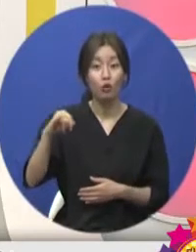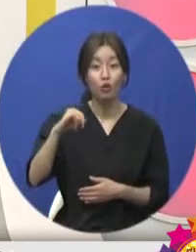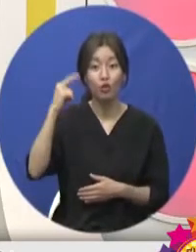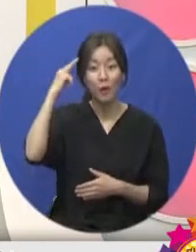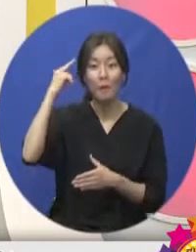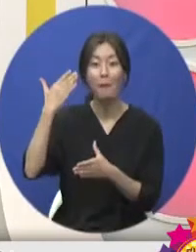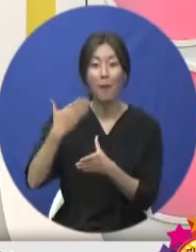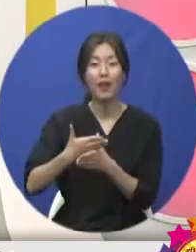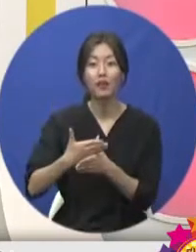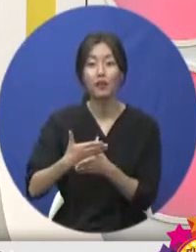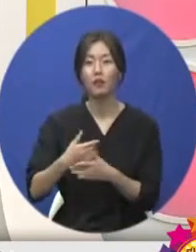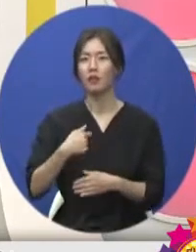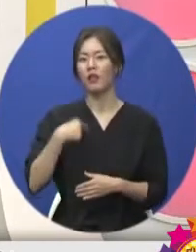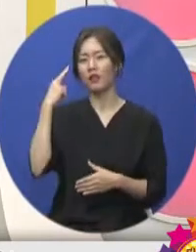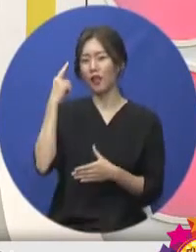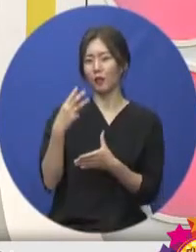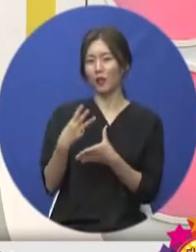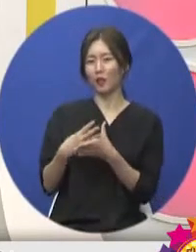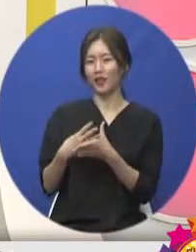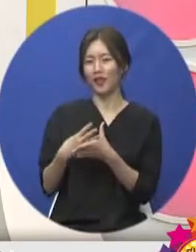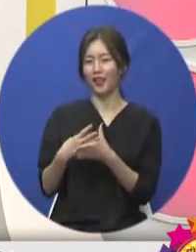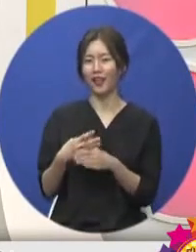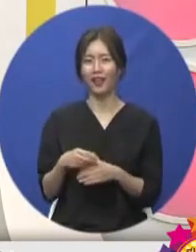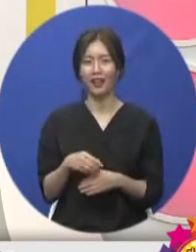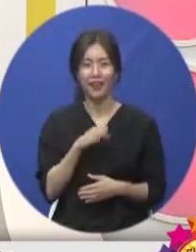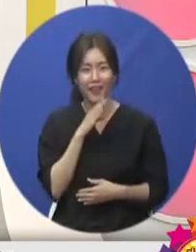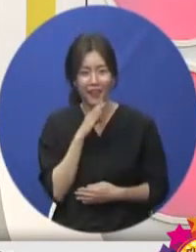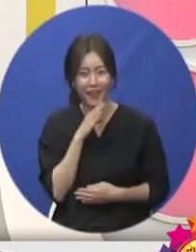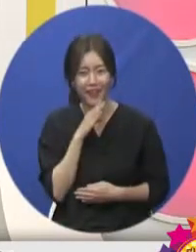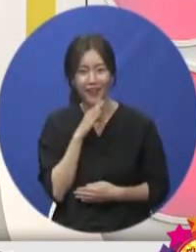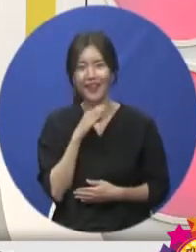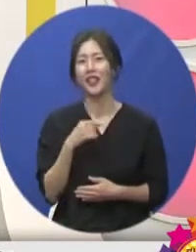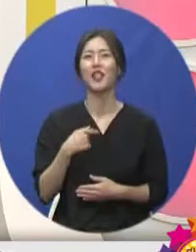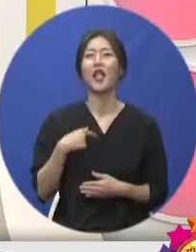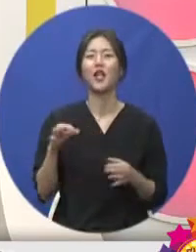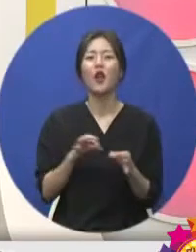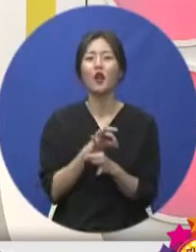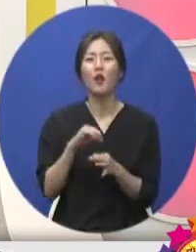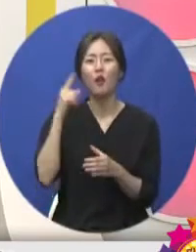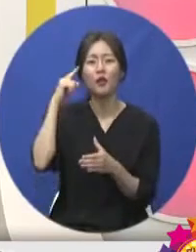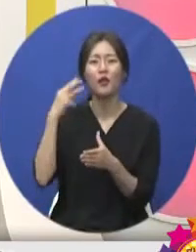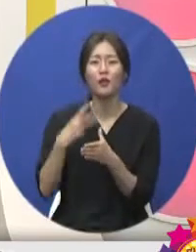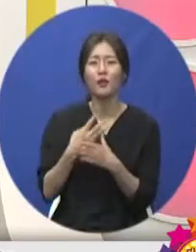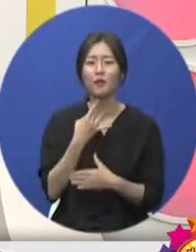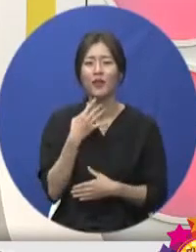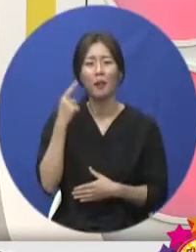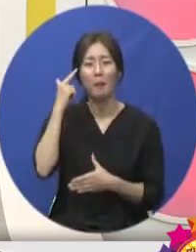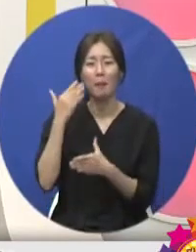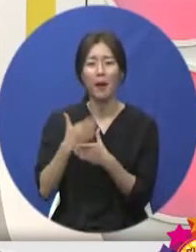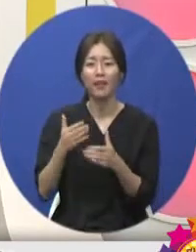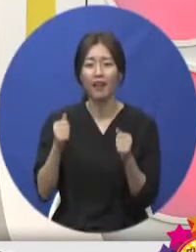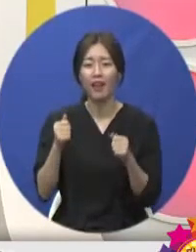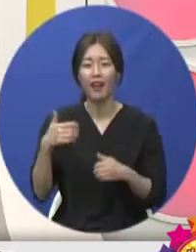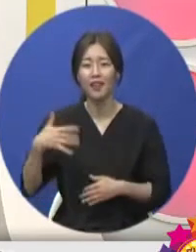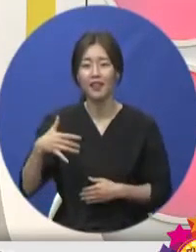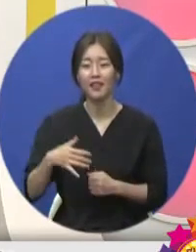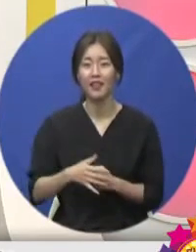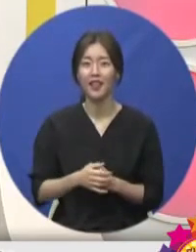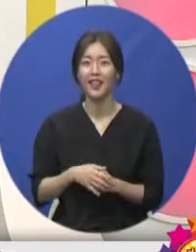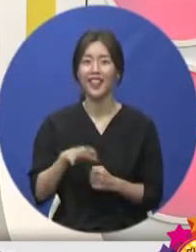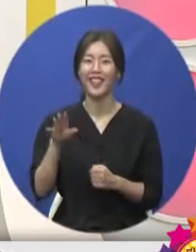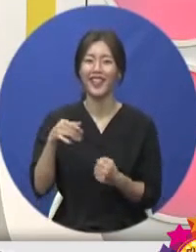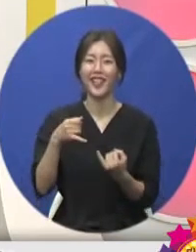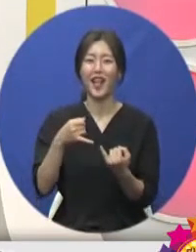예. 난 석사밖에 안 못 받았는데요. 그래요? 난 아니, 경영학 석사밖에 못 받았어요. 난 박사학위 그, 못 받았는데. 허리도